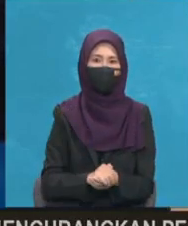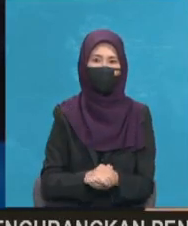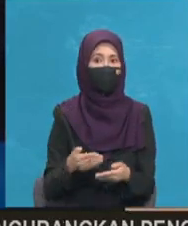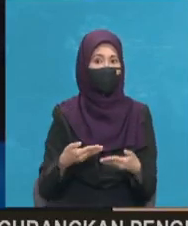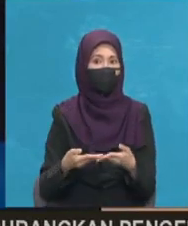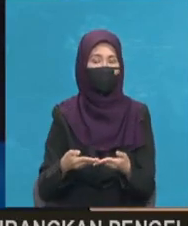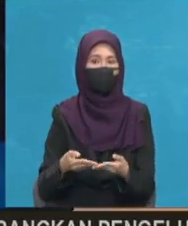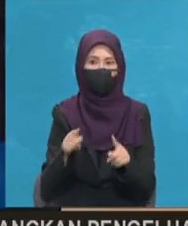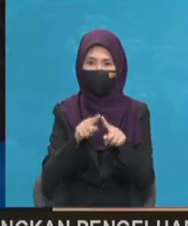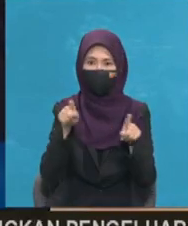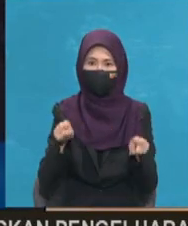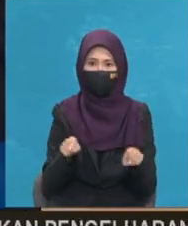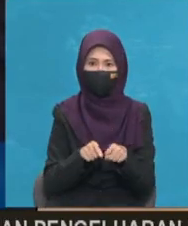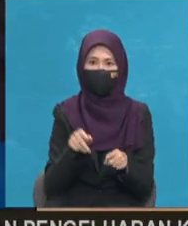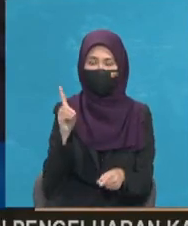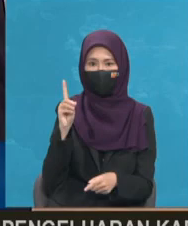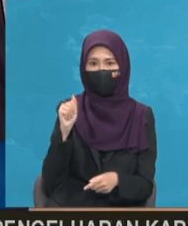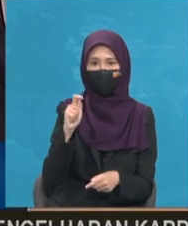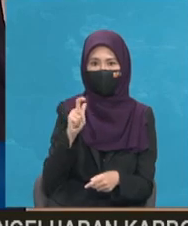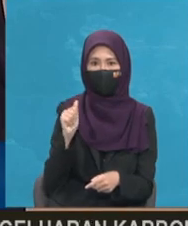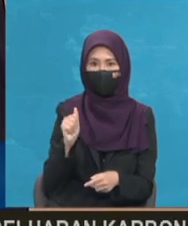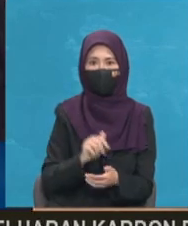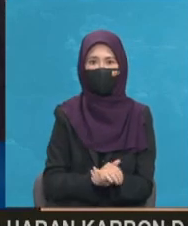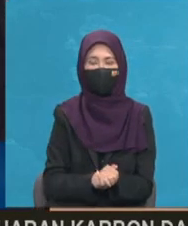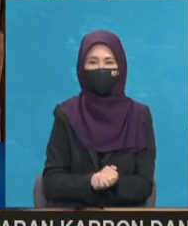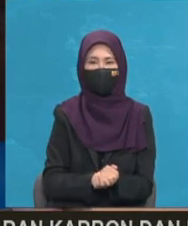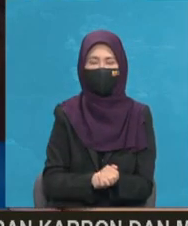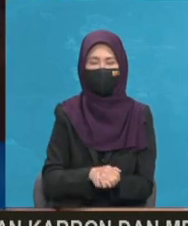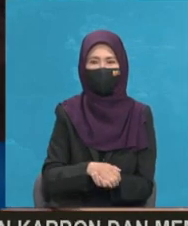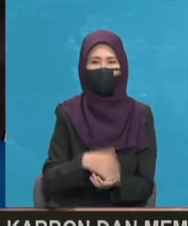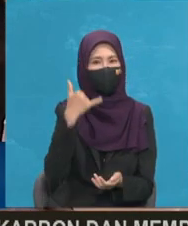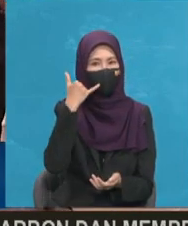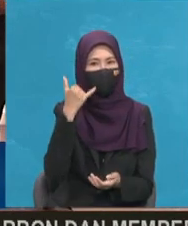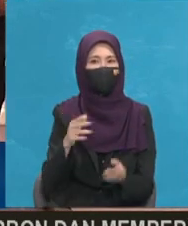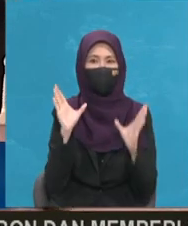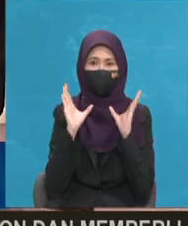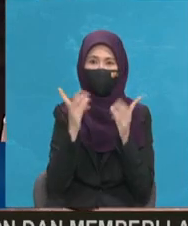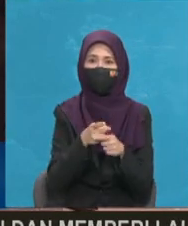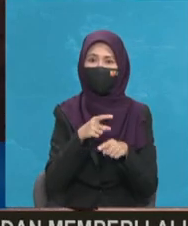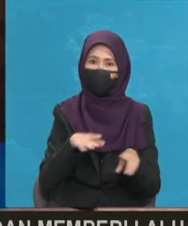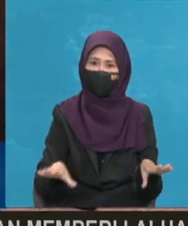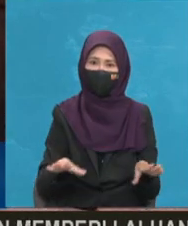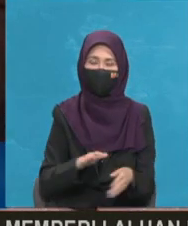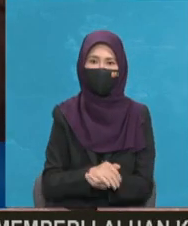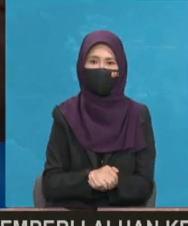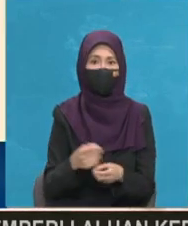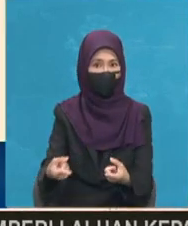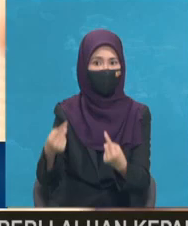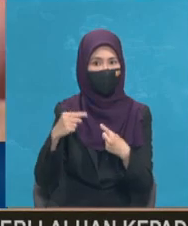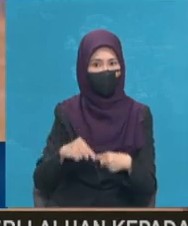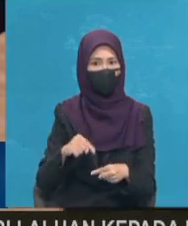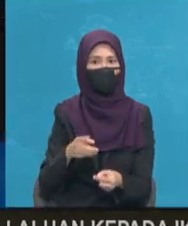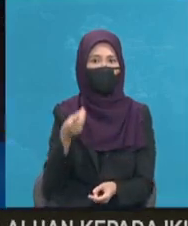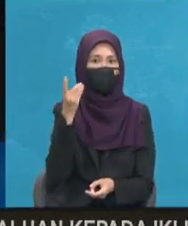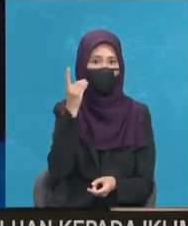berupa teks data dan Cut SIM dari syari'at thariqat telekomunikasi di Karo Brunei Darussalam juga holder Datin Sri Paduka